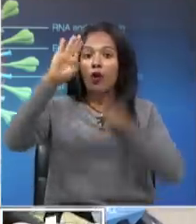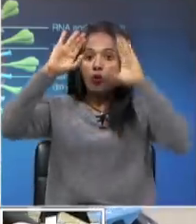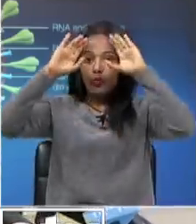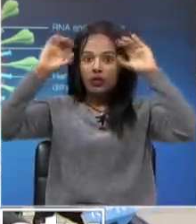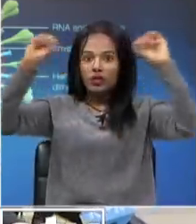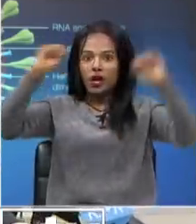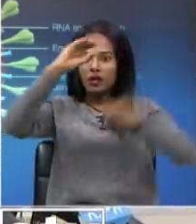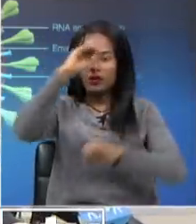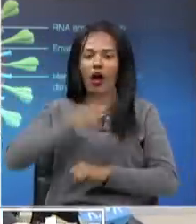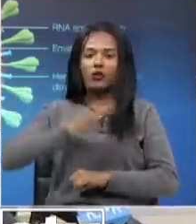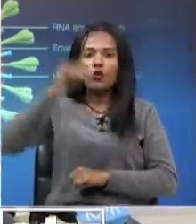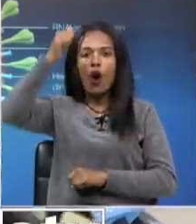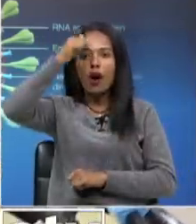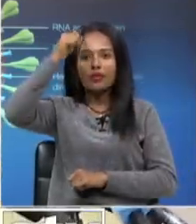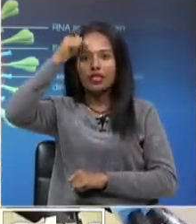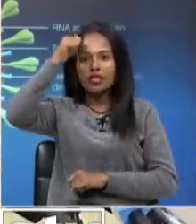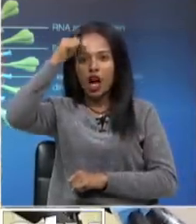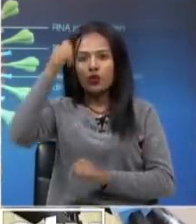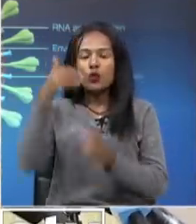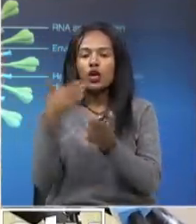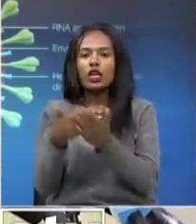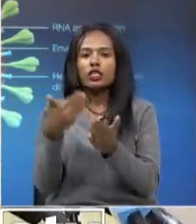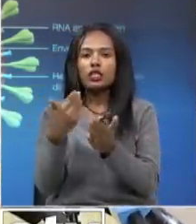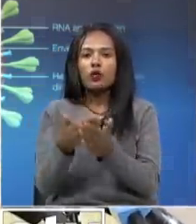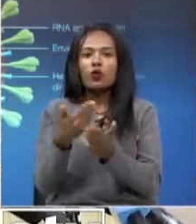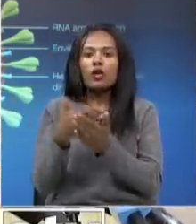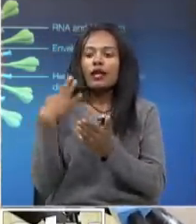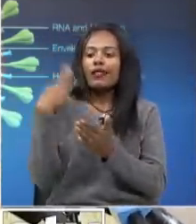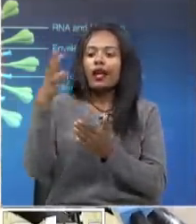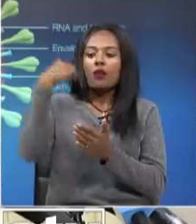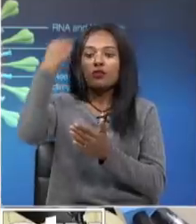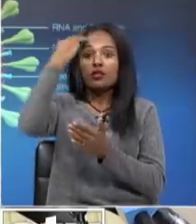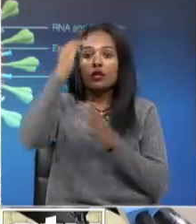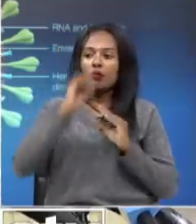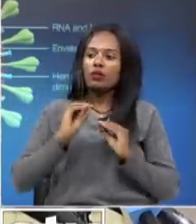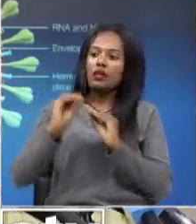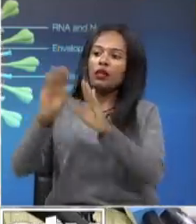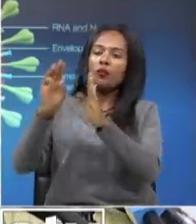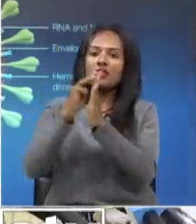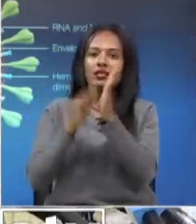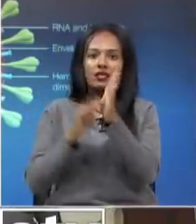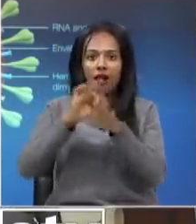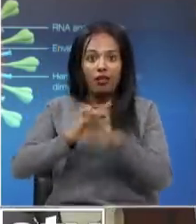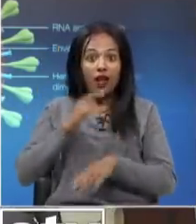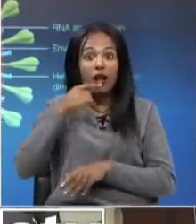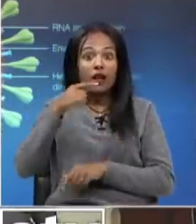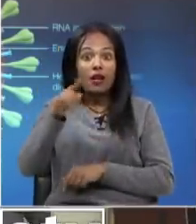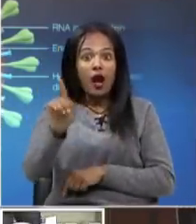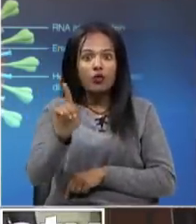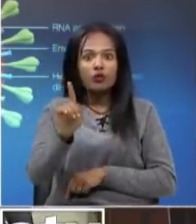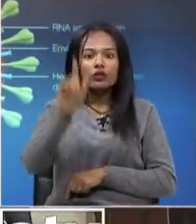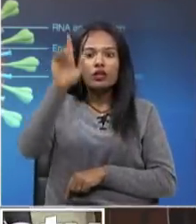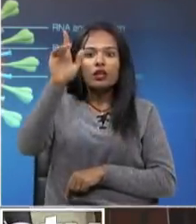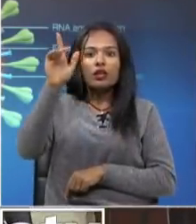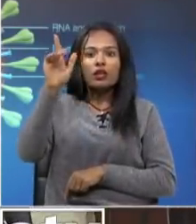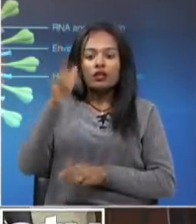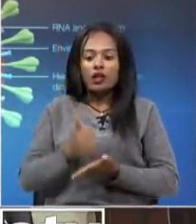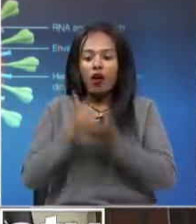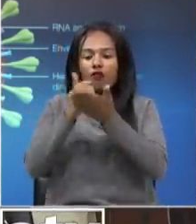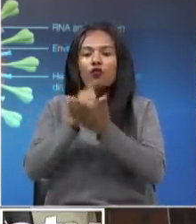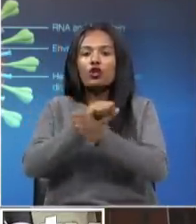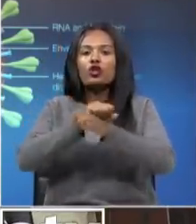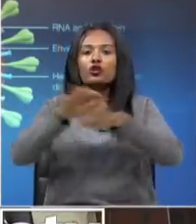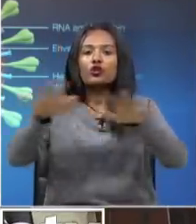ፕሬዚዳንት አቶ አቤሳኖ ገንዘቡን ለጤና ሚኒስቴር ባስረከቡበት ስነ ስርዓት ላይ እንዳሉት ድጋፉ ወረርሽኙን